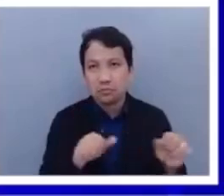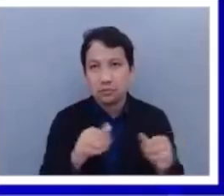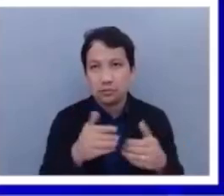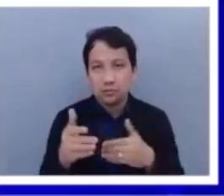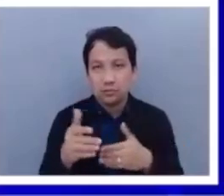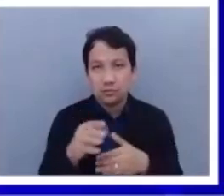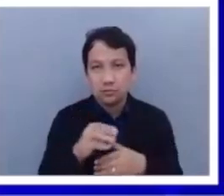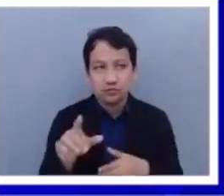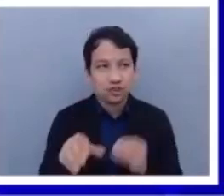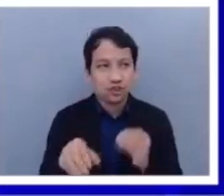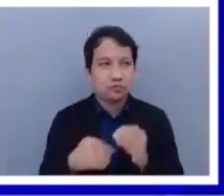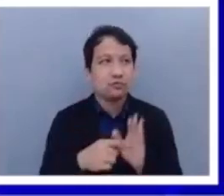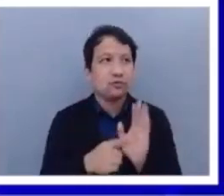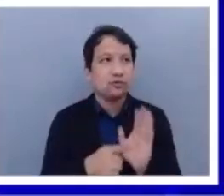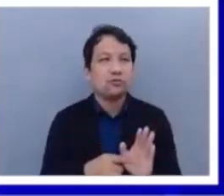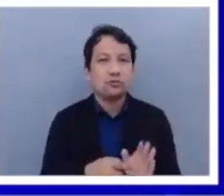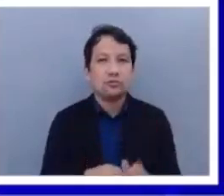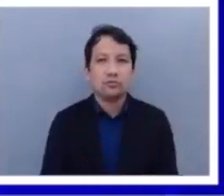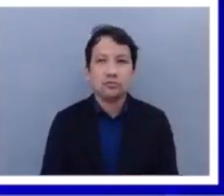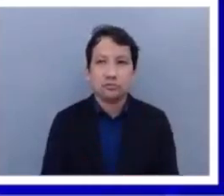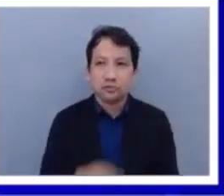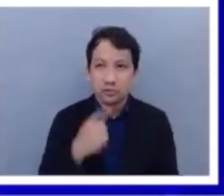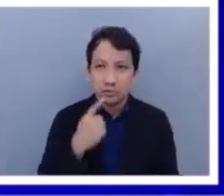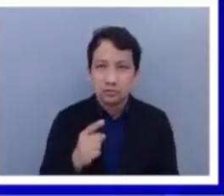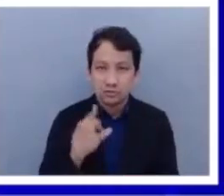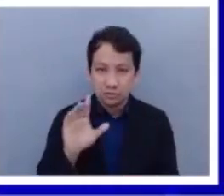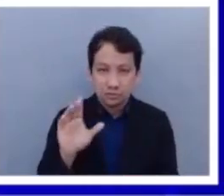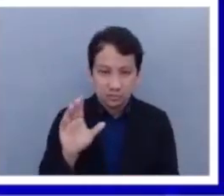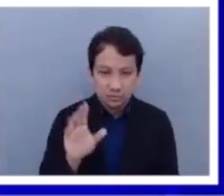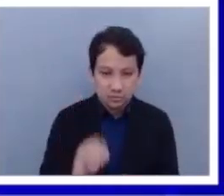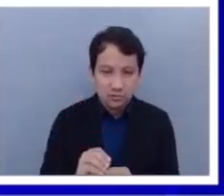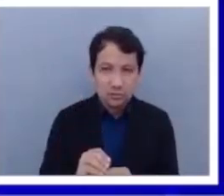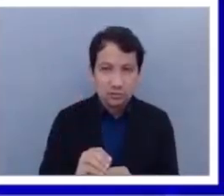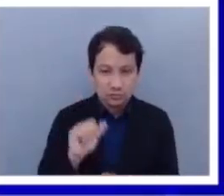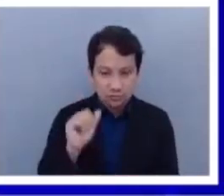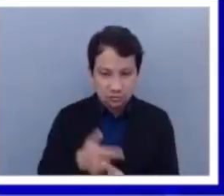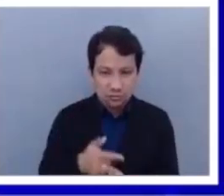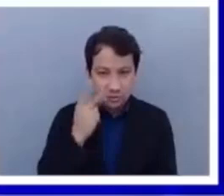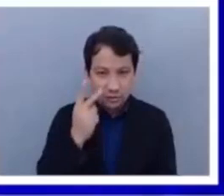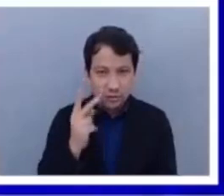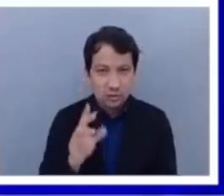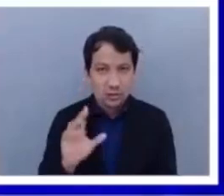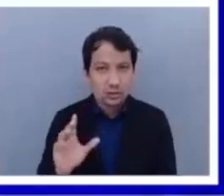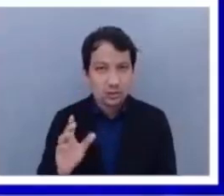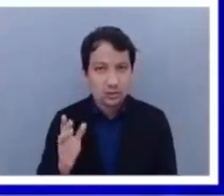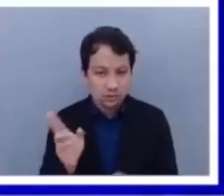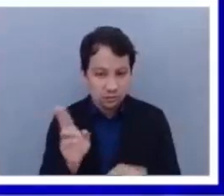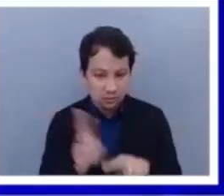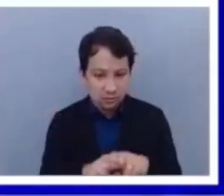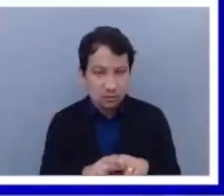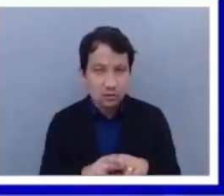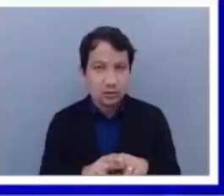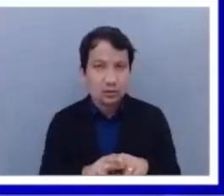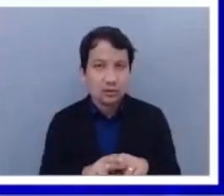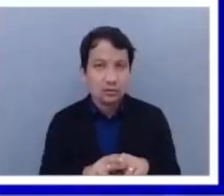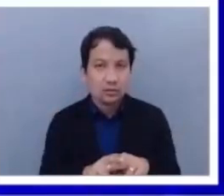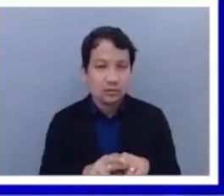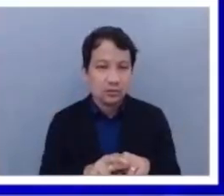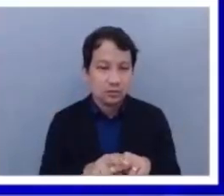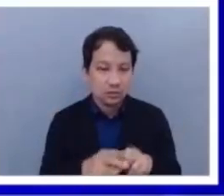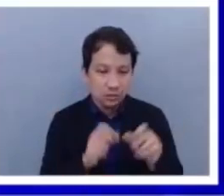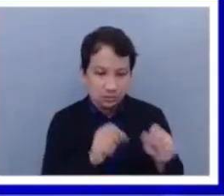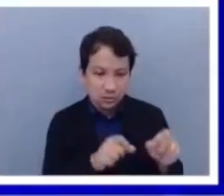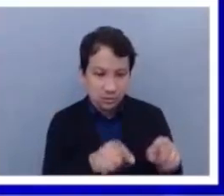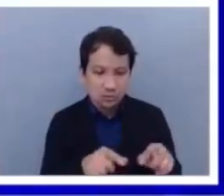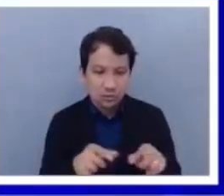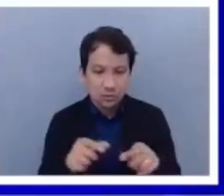dagdag na trabaho. Kanina, even sa August, nakita natin kanina na may dagdag doon sa retail trade in department stores. So pwede